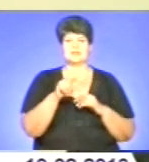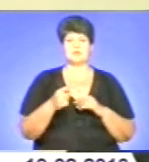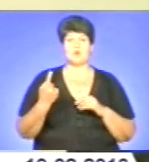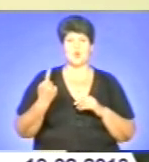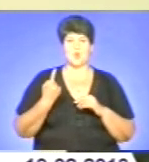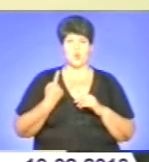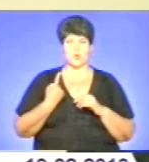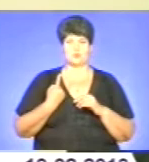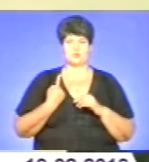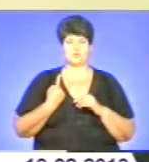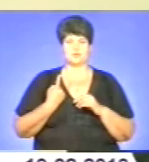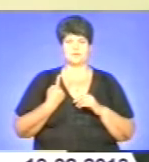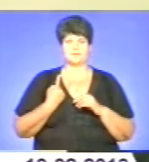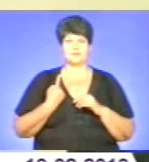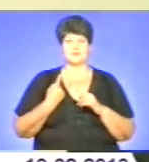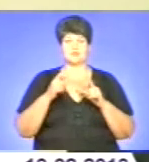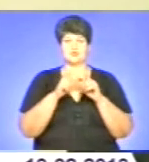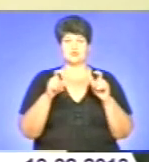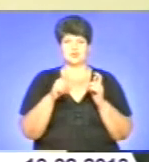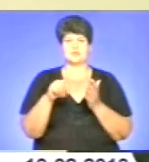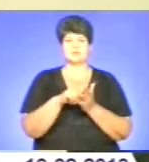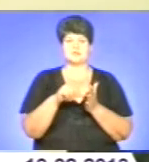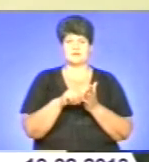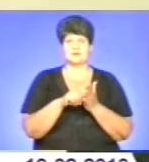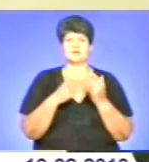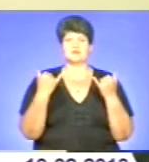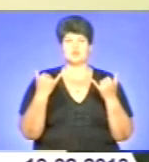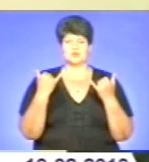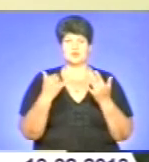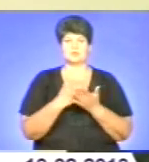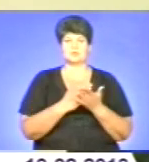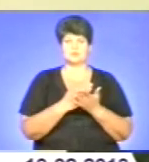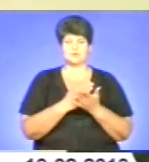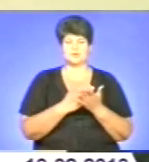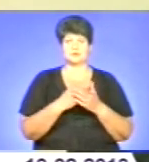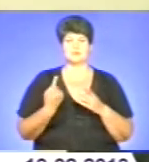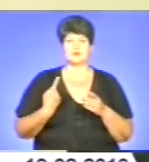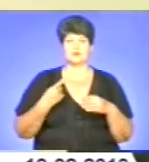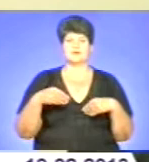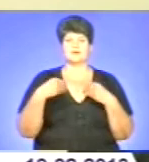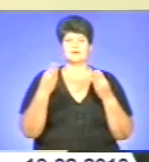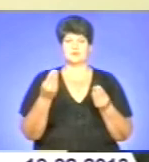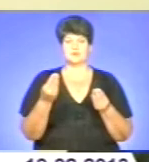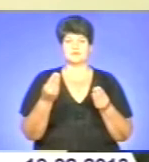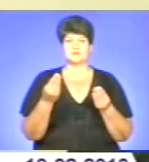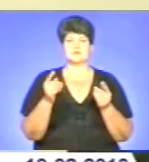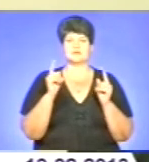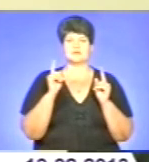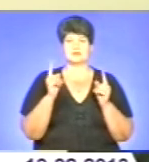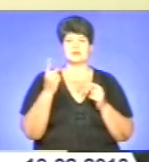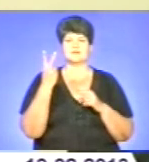охороною охоронних структур які представлені на ринку послуг охорони в Тернопільській області знаходиться понад